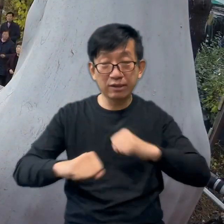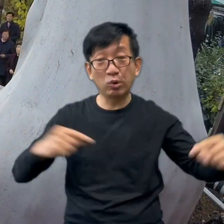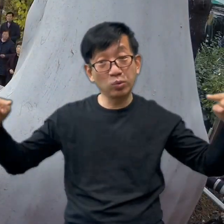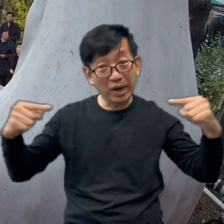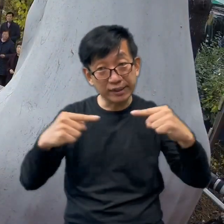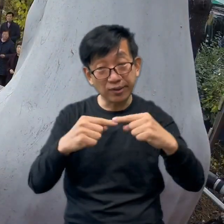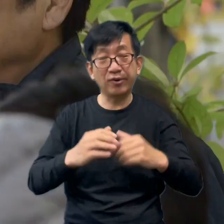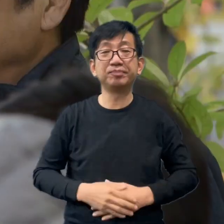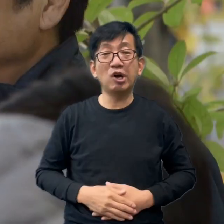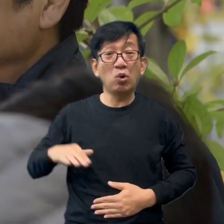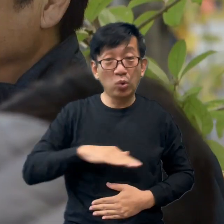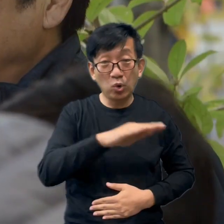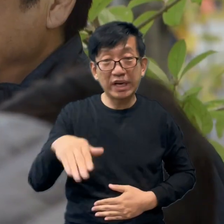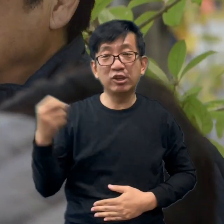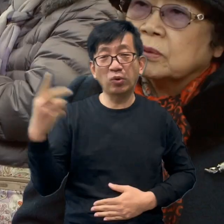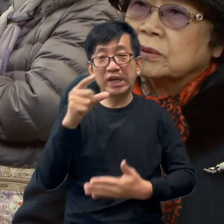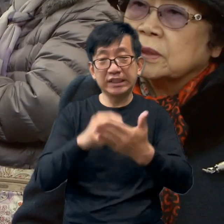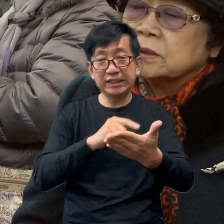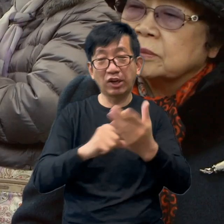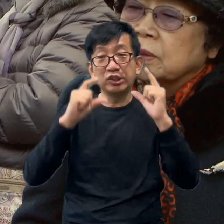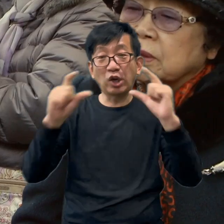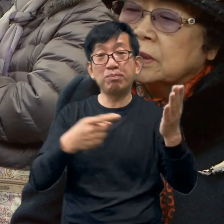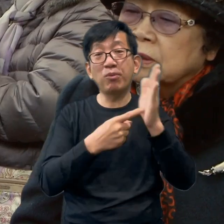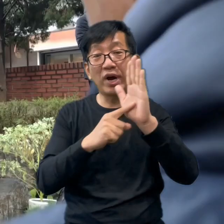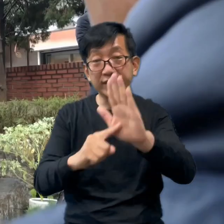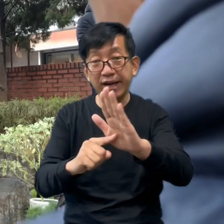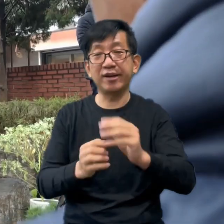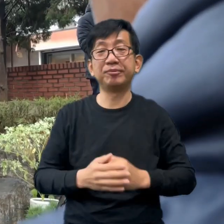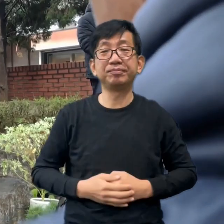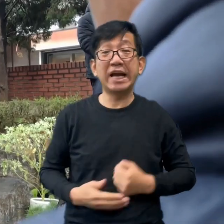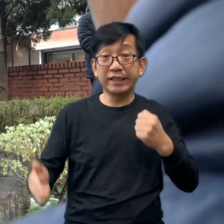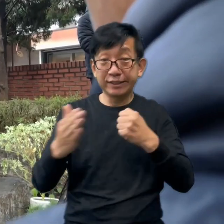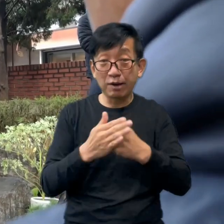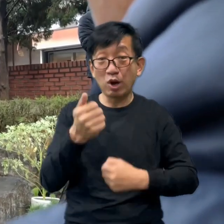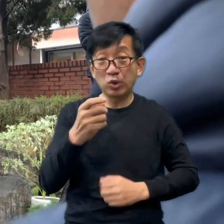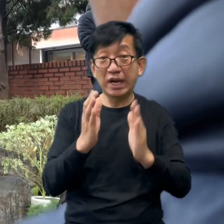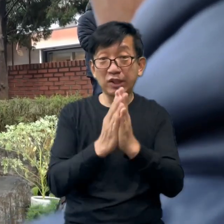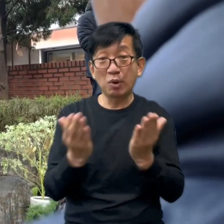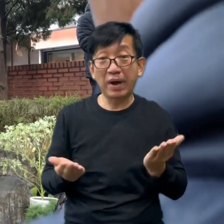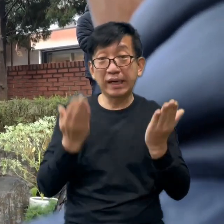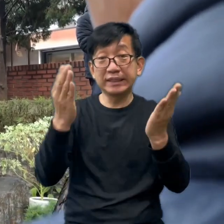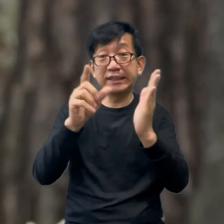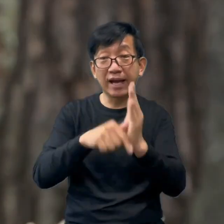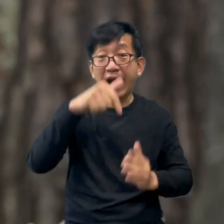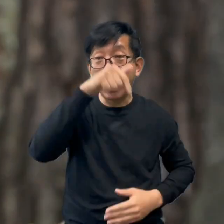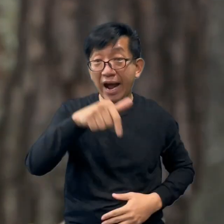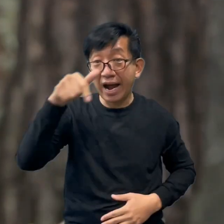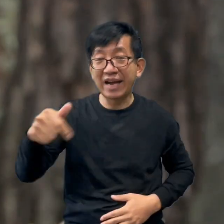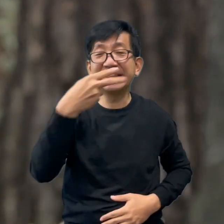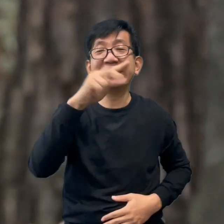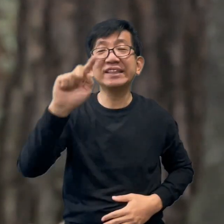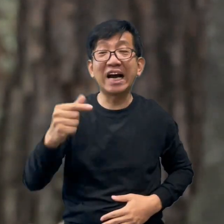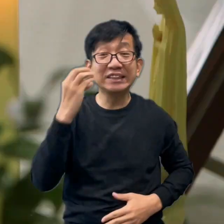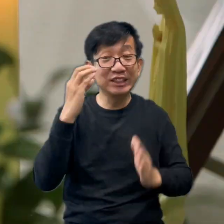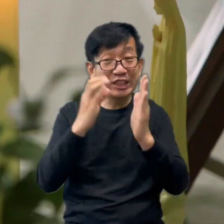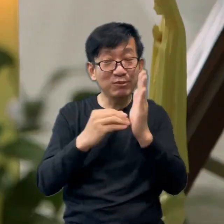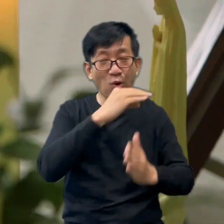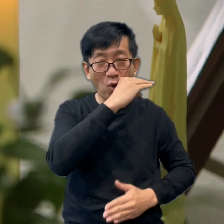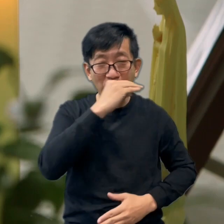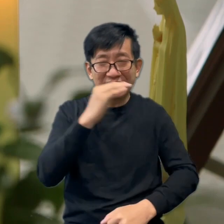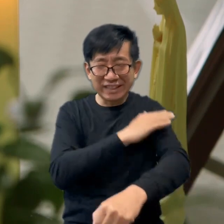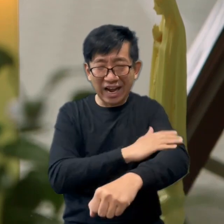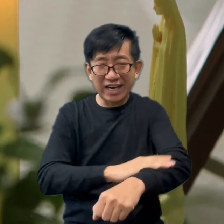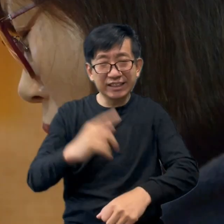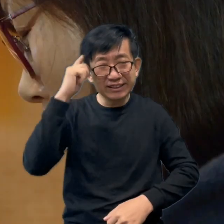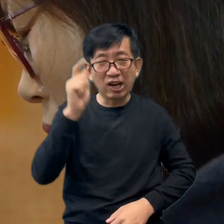바치는 행위를 통해 우리는 또한 그리스도를 선포합니다. 그래서 묵주기도를 바칠 때는 각 단의 신비를